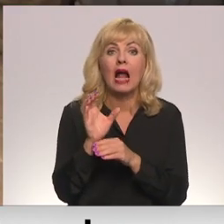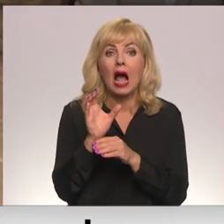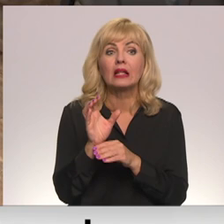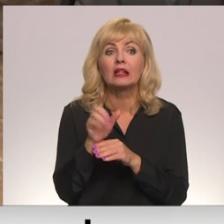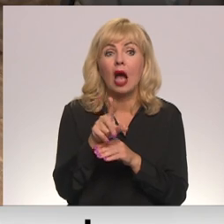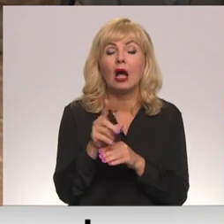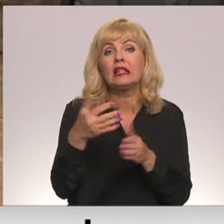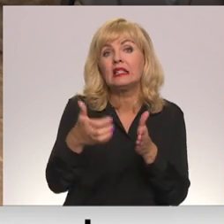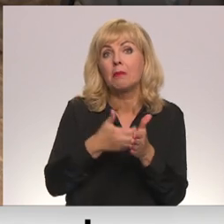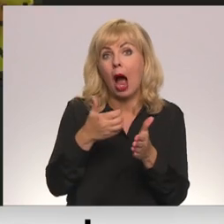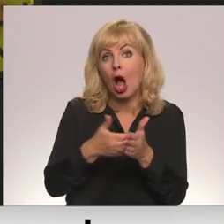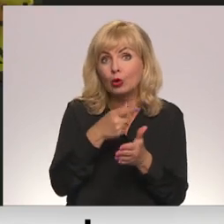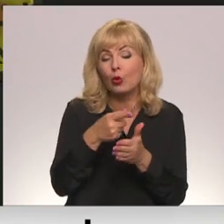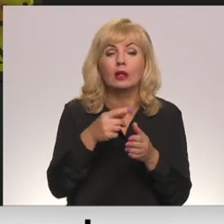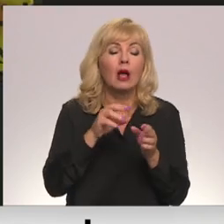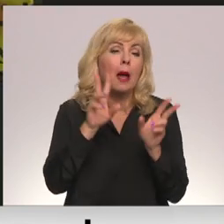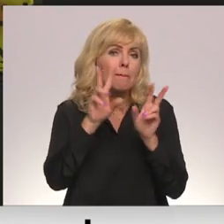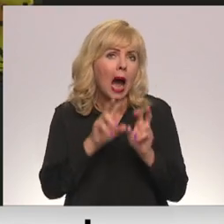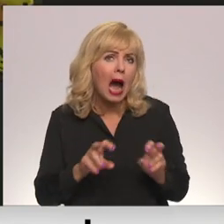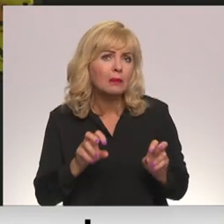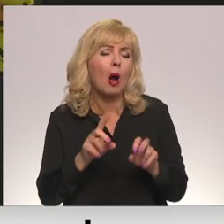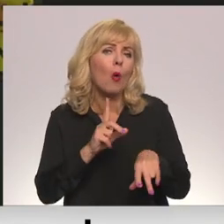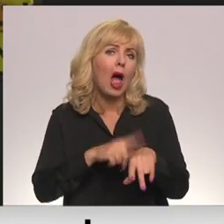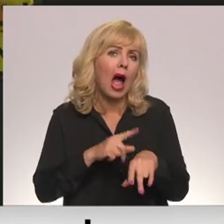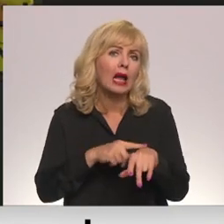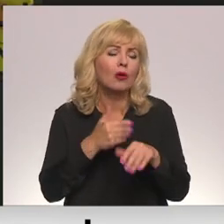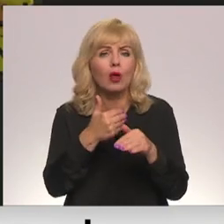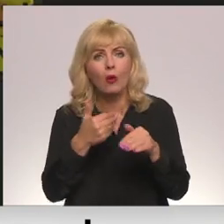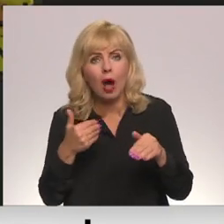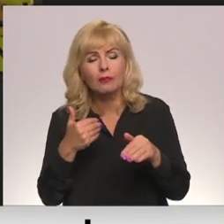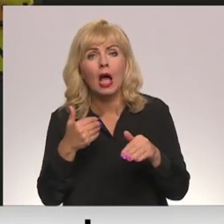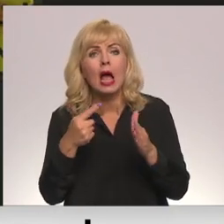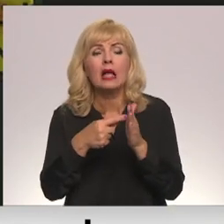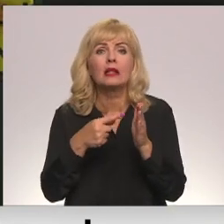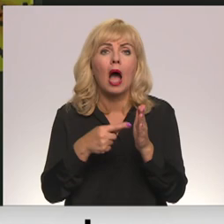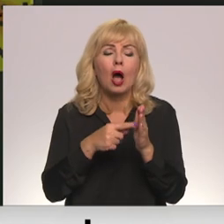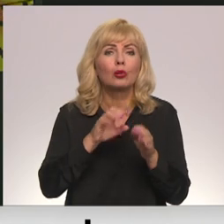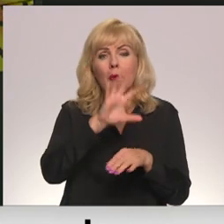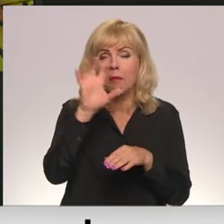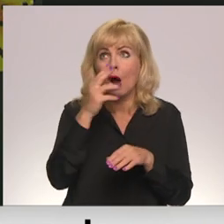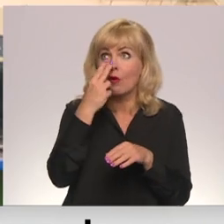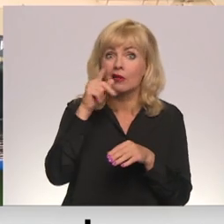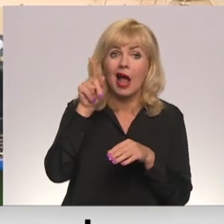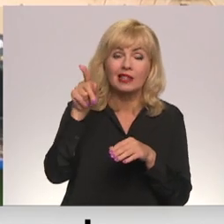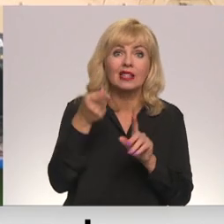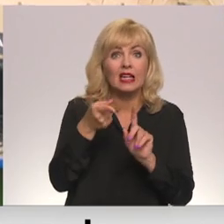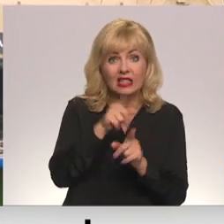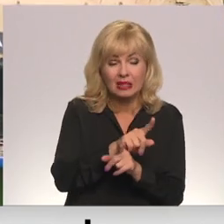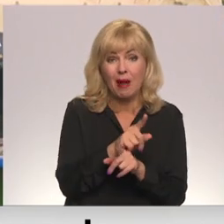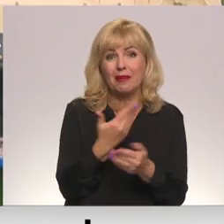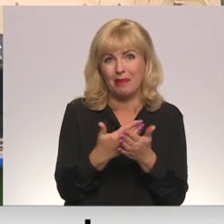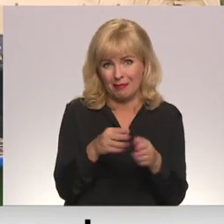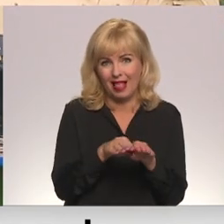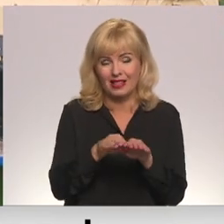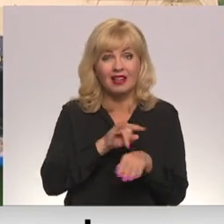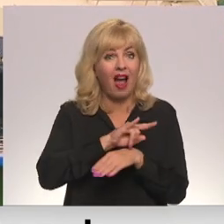peldlīdzekļa. Veicot dažādus mērījumus ar konkrētu laika nobīdi, datu mākoņos iespējams redzēt izmaiņas. Protams, līdzīgi kā